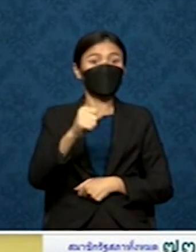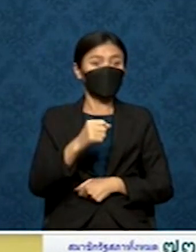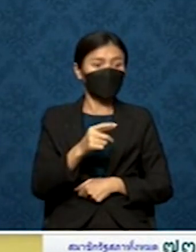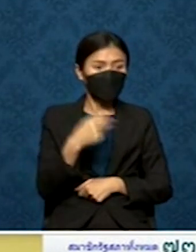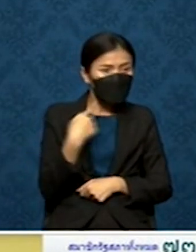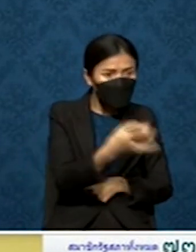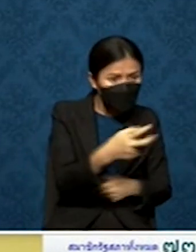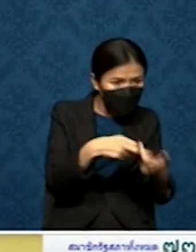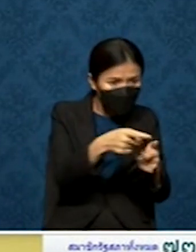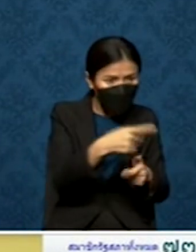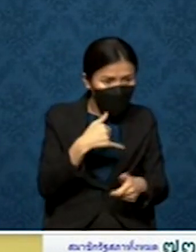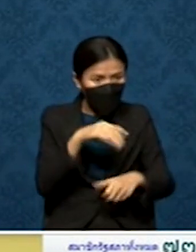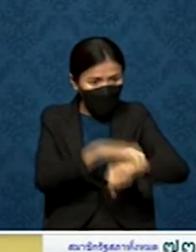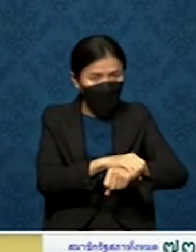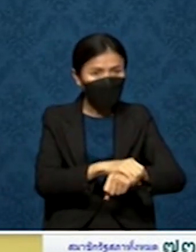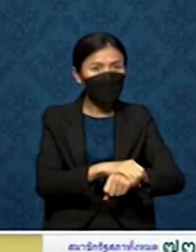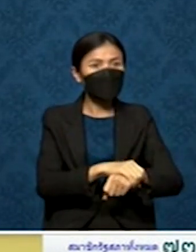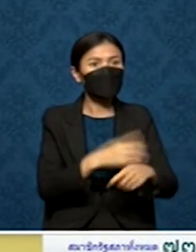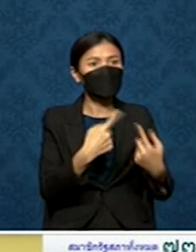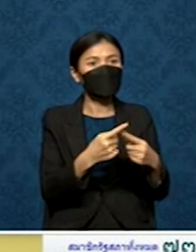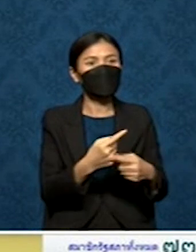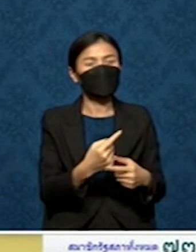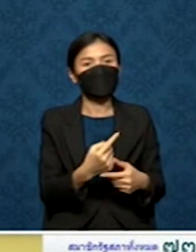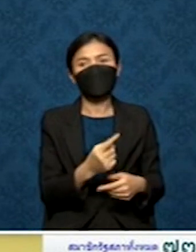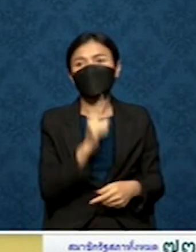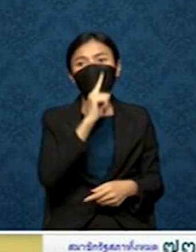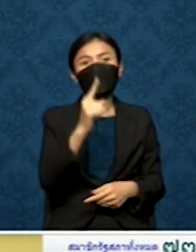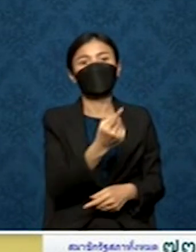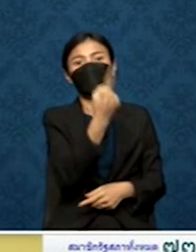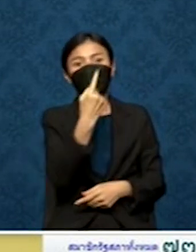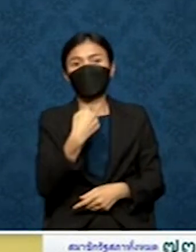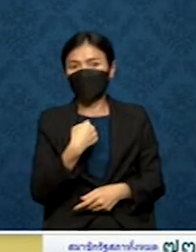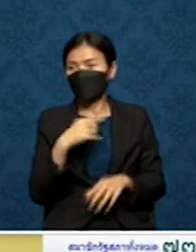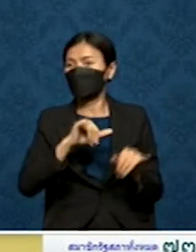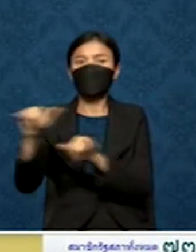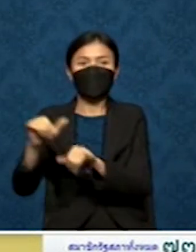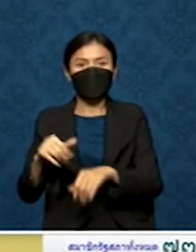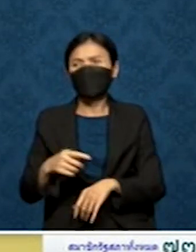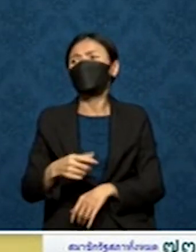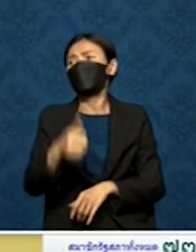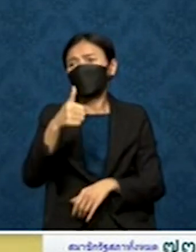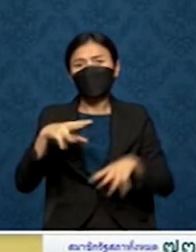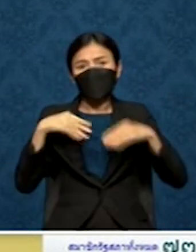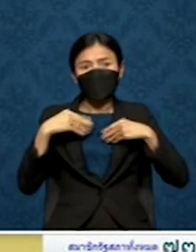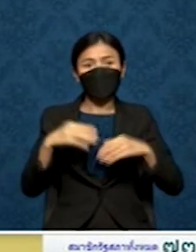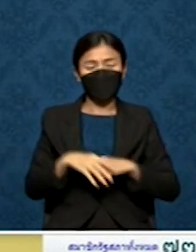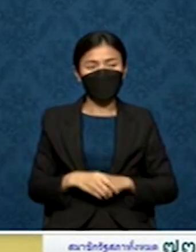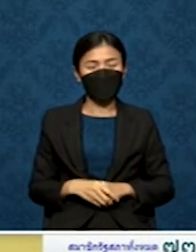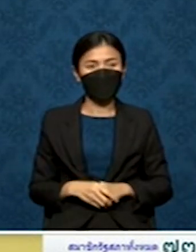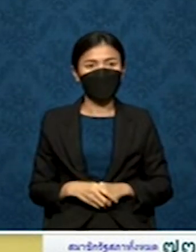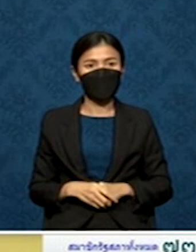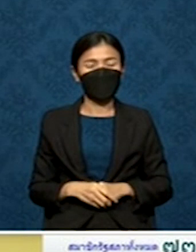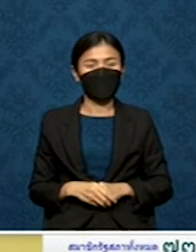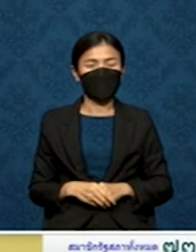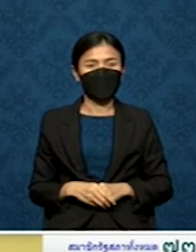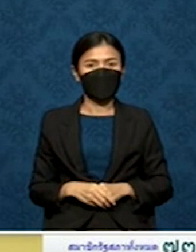ผมก็ไปดักไปนู่นแต่มันก็ยังว่าโดนย้ายตลอดเหมือนกันติดชายแดนตลอดเหมือนกันก็ไม่ว่ากันเพราะฉะนั้นเนี่ยไอ้ตร